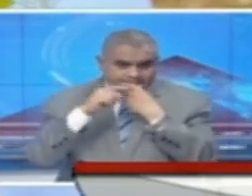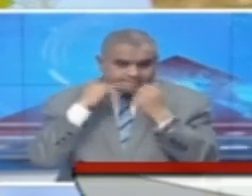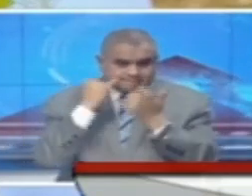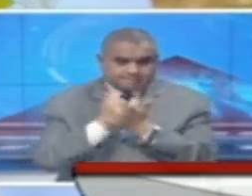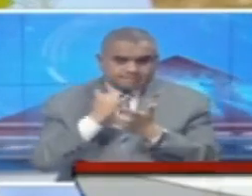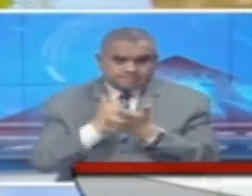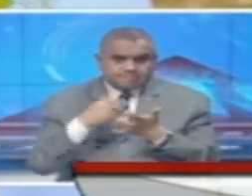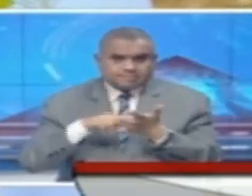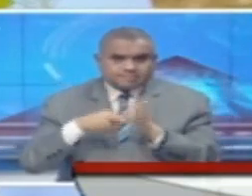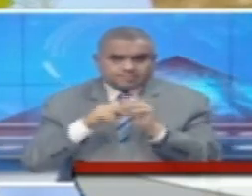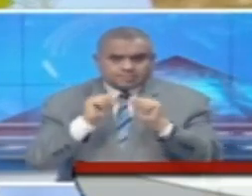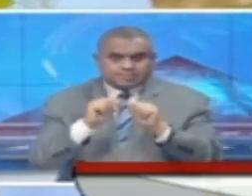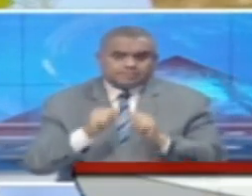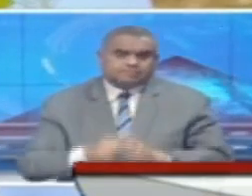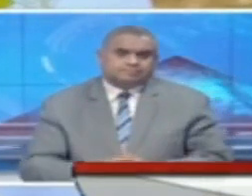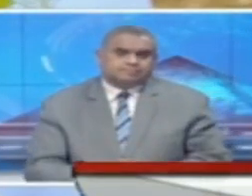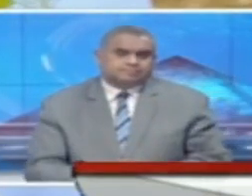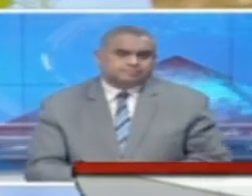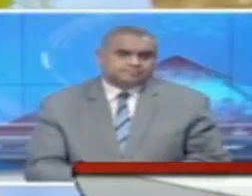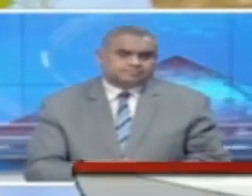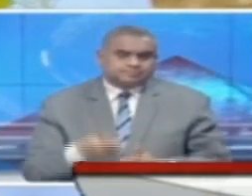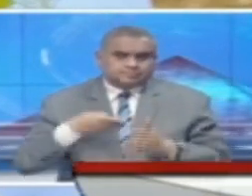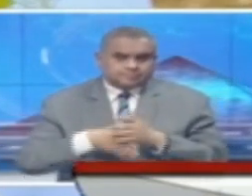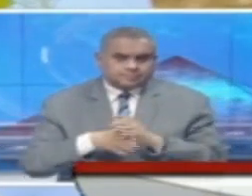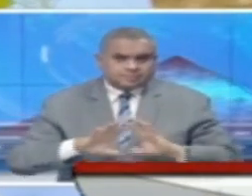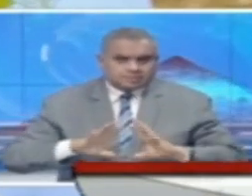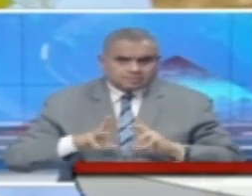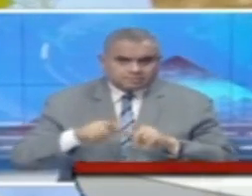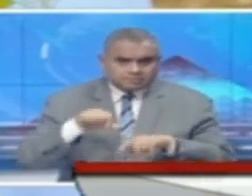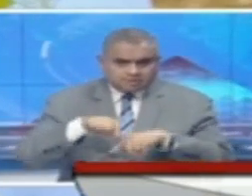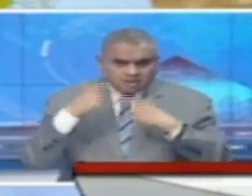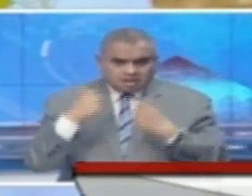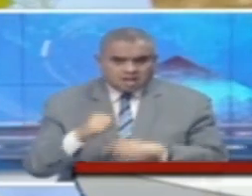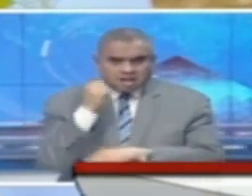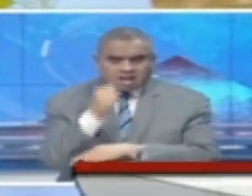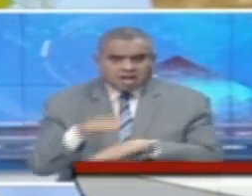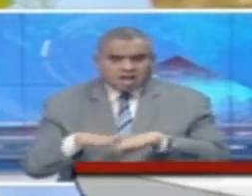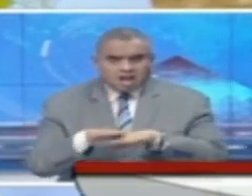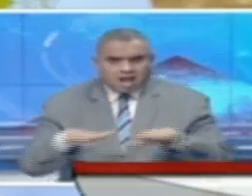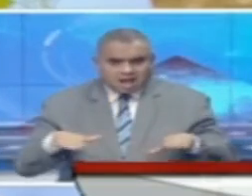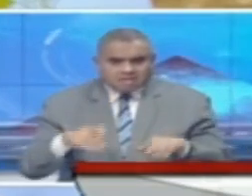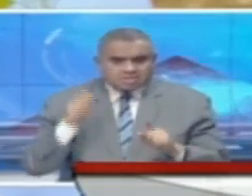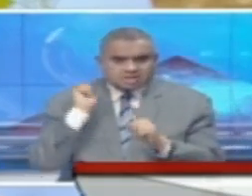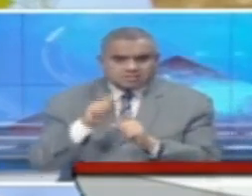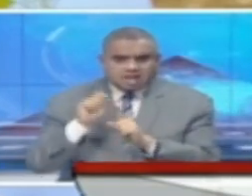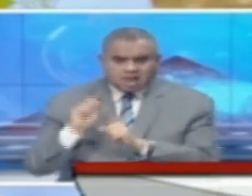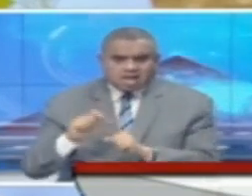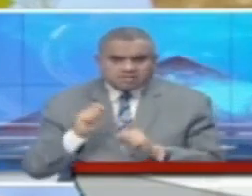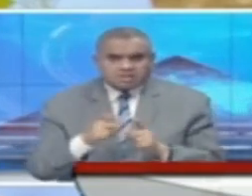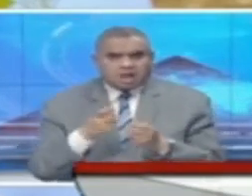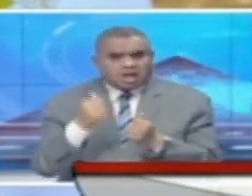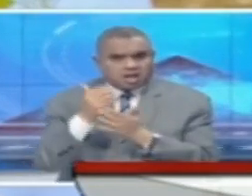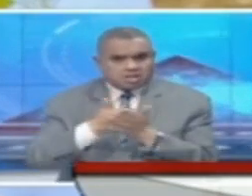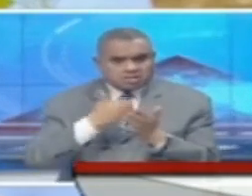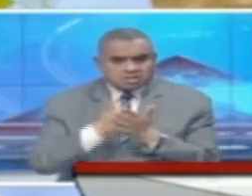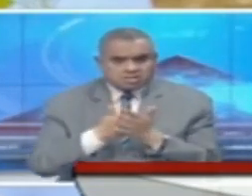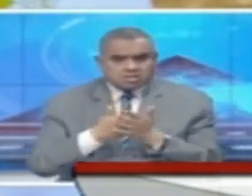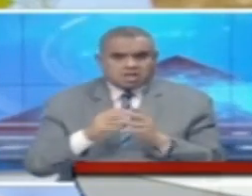عمل الحقيقة البنية التحتية ليس للدولة فقط لكن للأمن وللاقتصاد